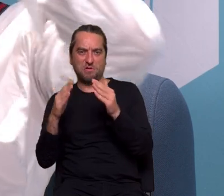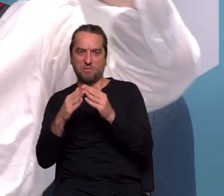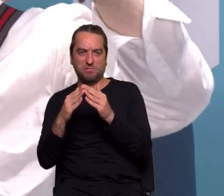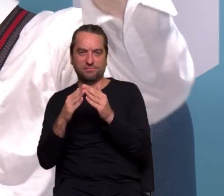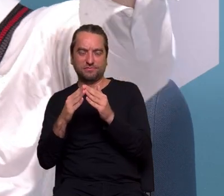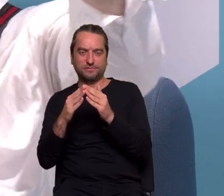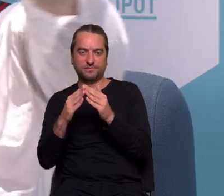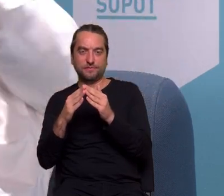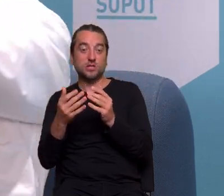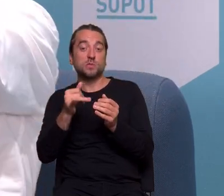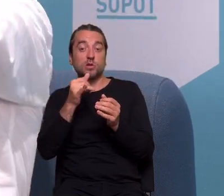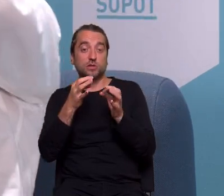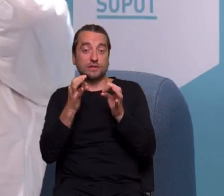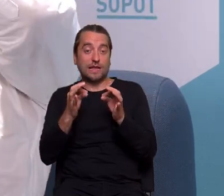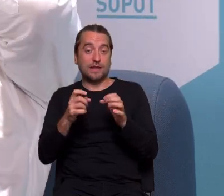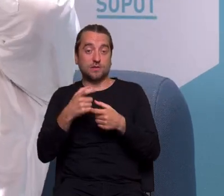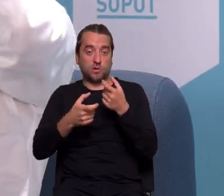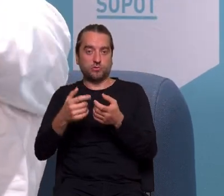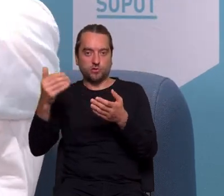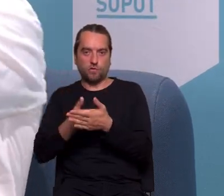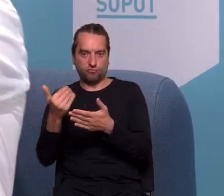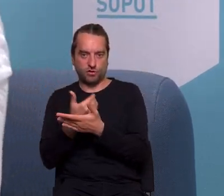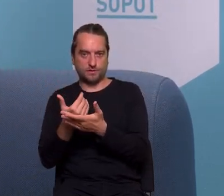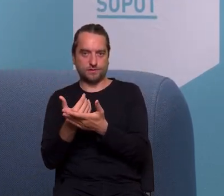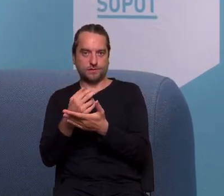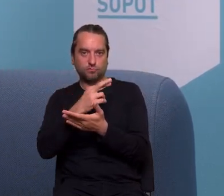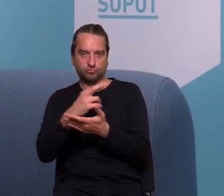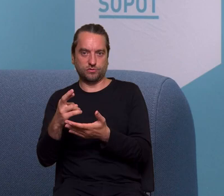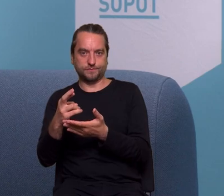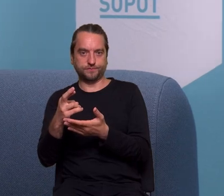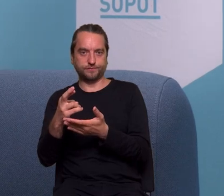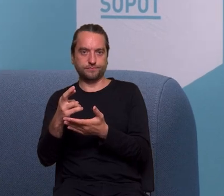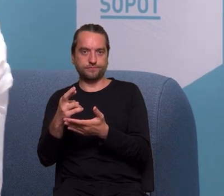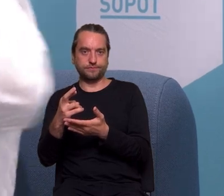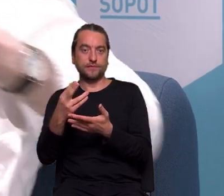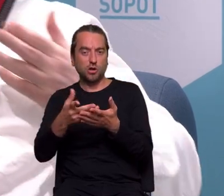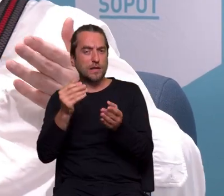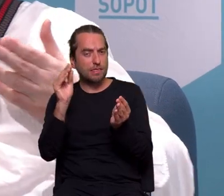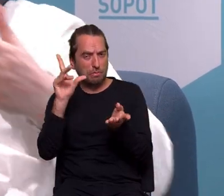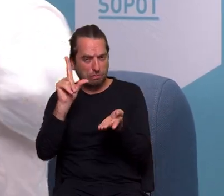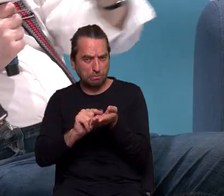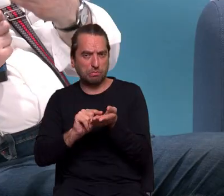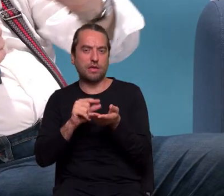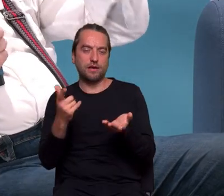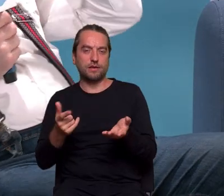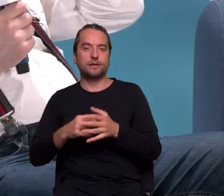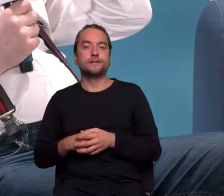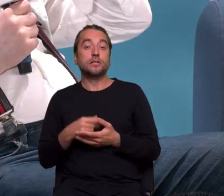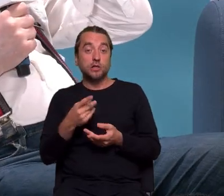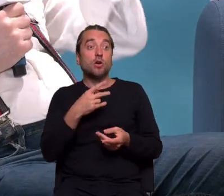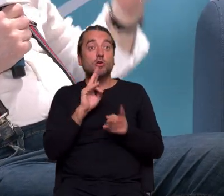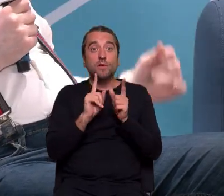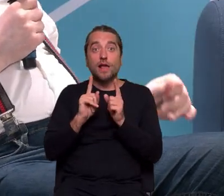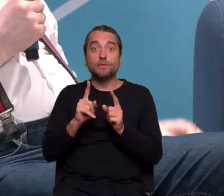wspaniałe. I żeby zrobić wersję współczesną tego. Ale to mówimy o przedmiotach cały czas, które nas otaczają. Przecież dom